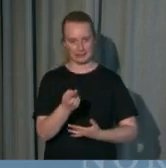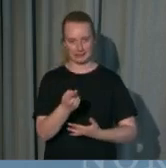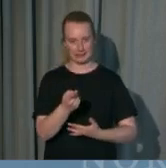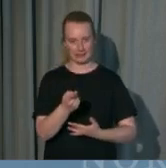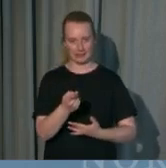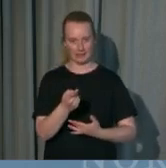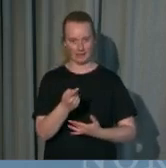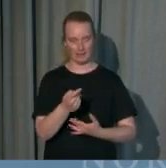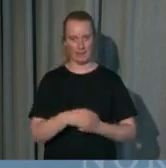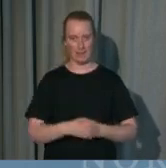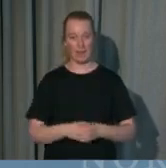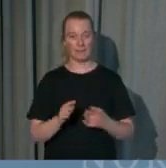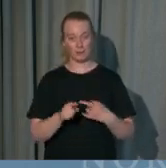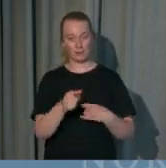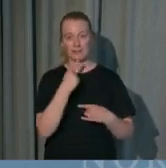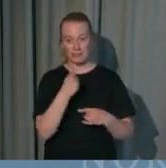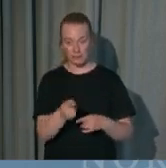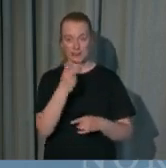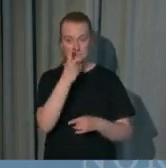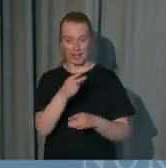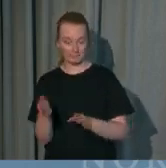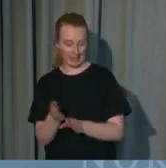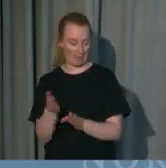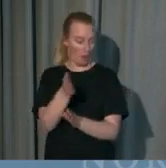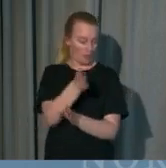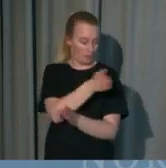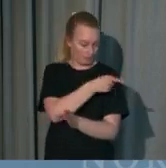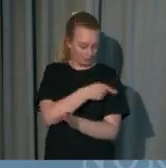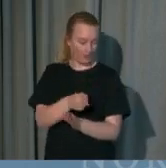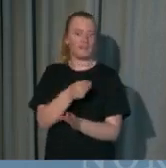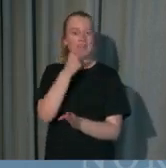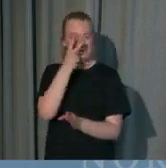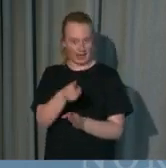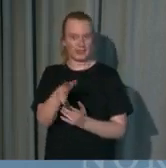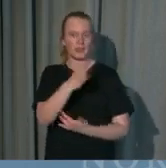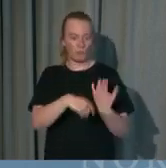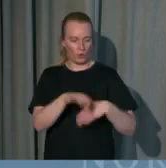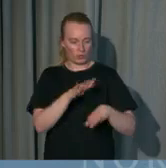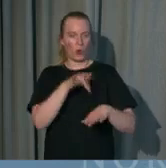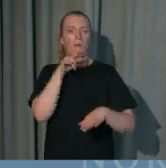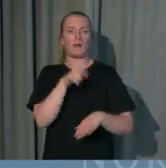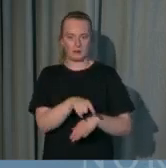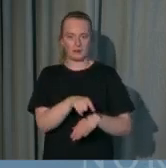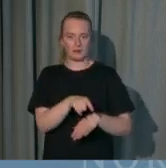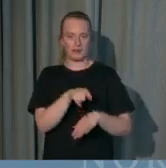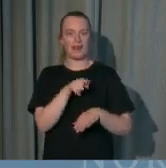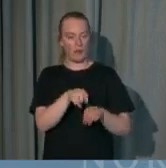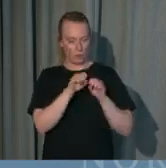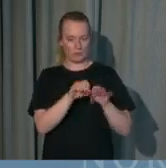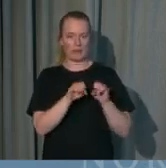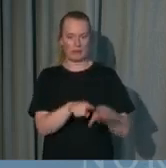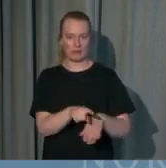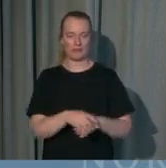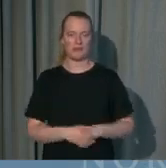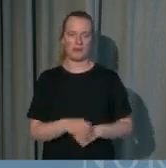du tegner, og man kan trekke linjene lenger tilbake i tid også, vitner om at samfunnet vårt er sårbart, det er utsatt. Og vi skal finne en god kombinasjon av å leve